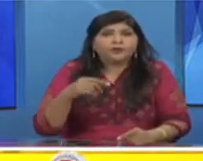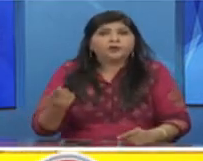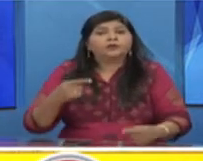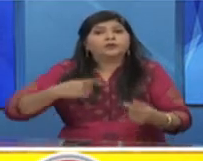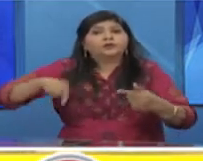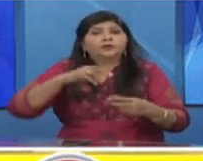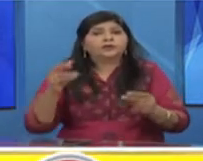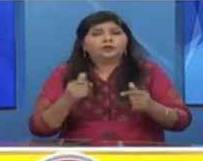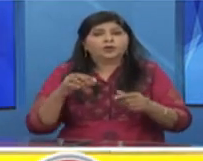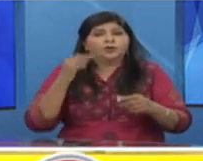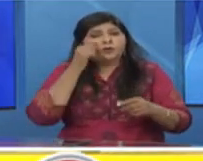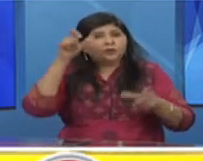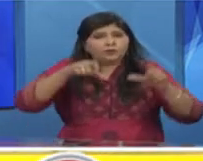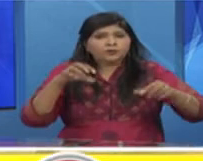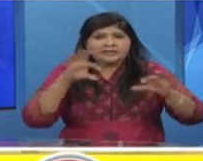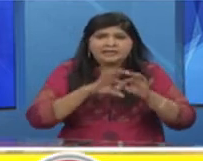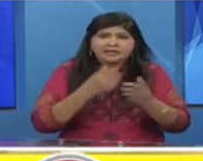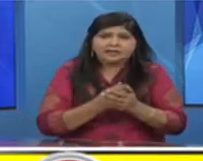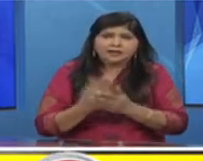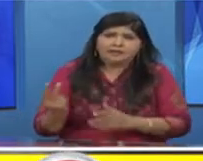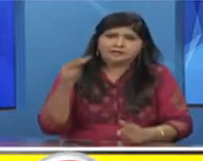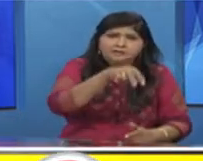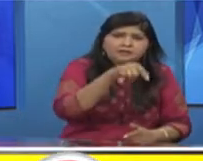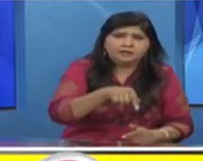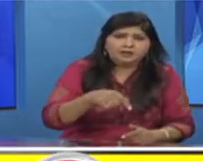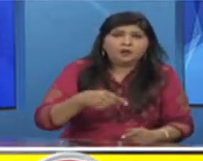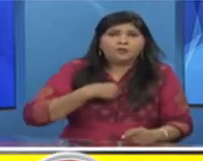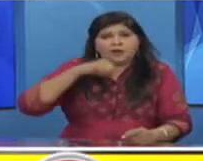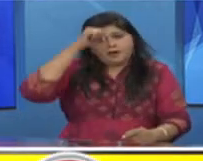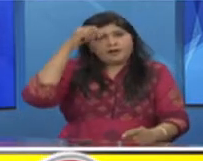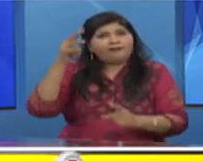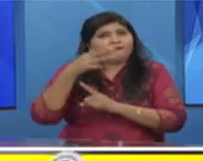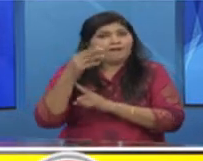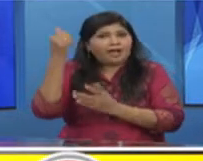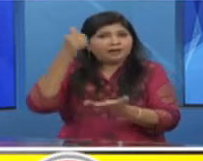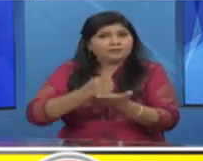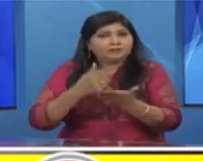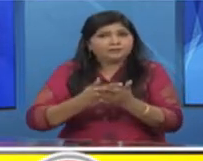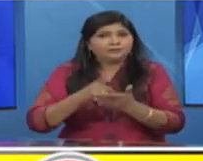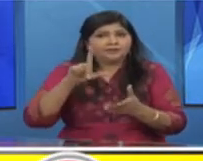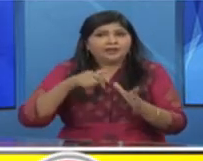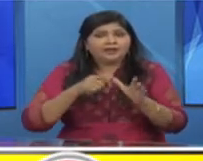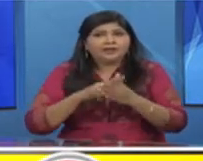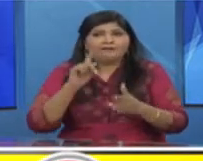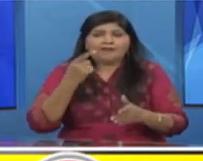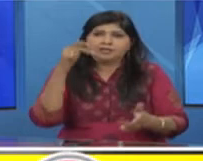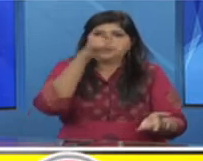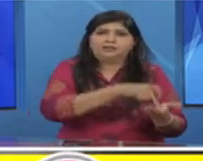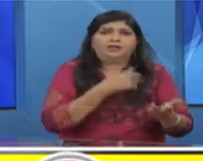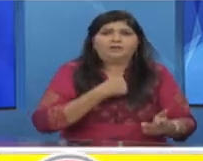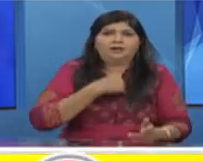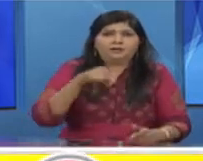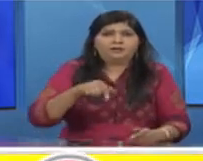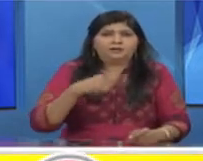त्रावणकोर के लोगों के साथ लेकर तुरंत कूच करें और वहां तिरंगा फहराएं। लक्षद्वीप में तिरंगा पहला फहरना चाहिए।